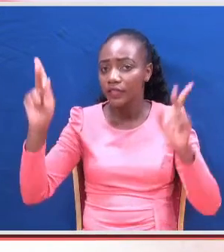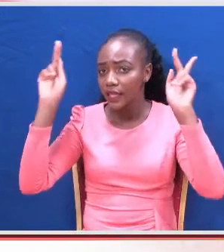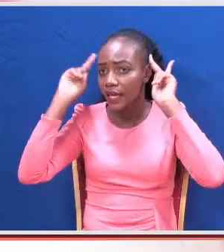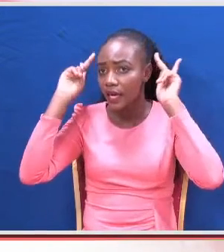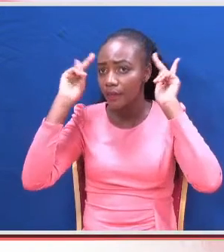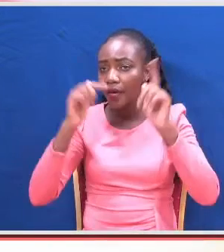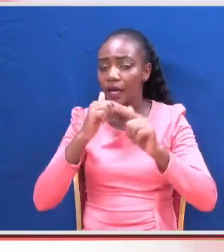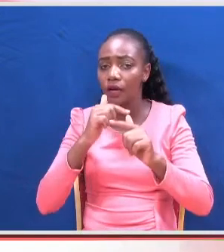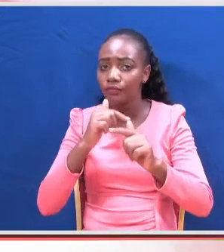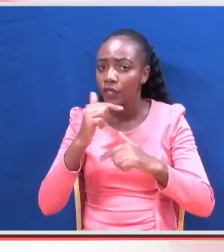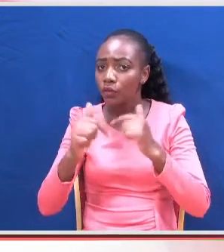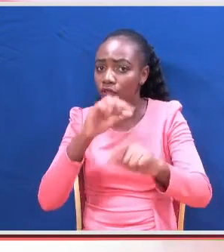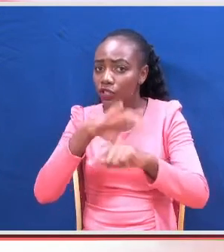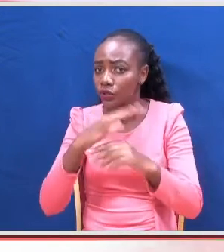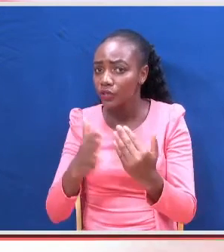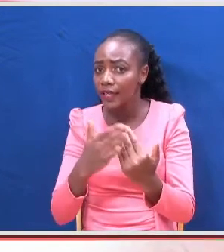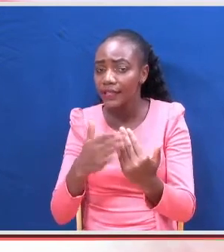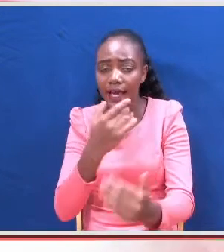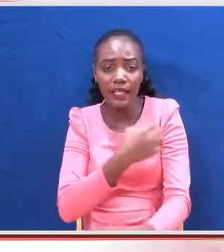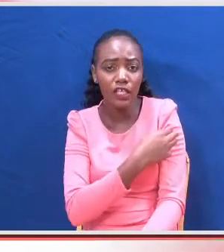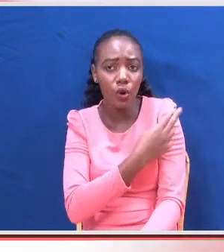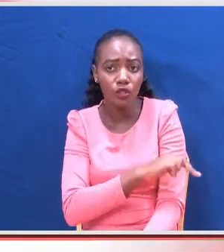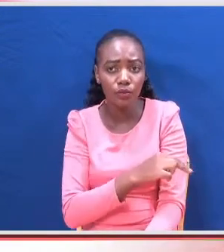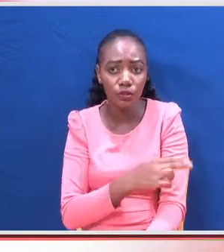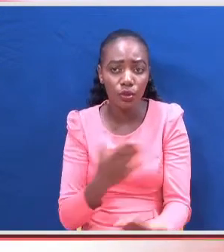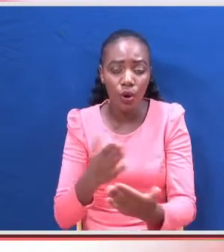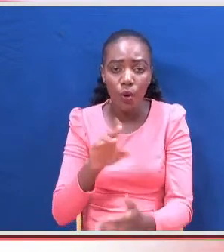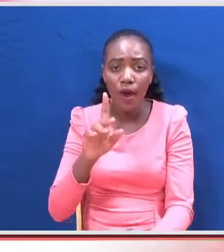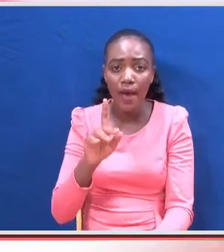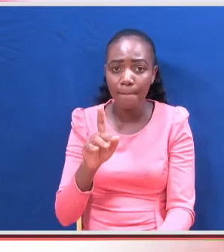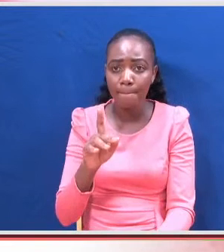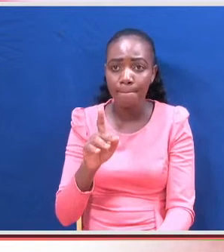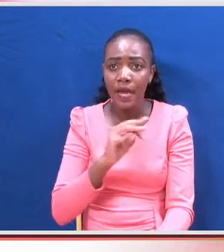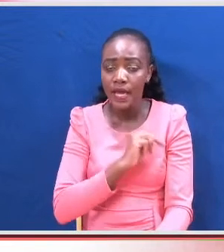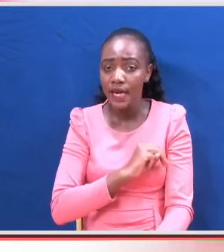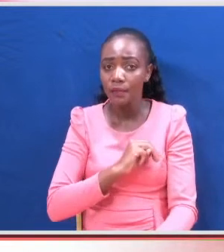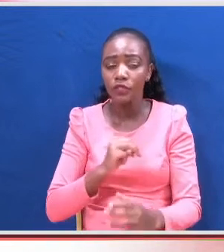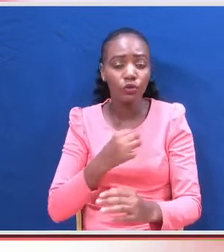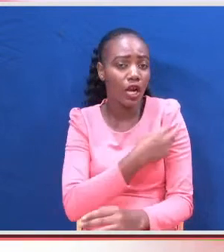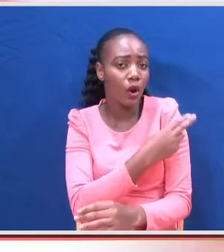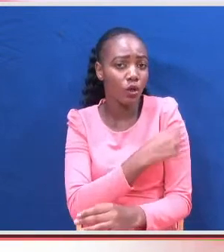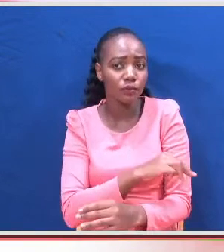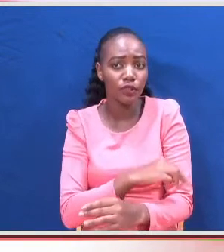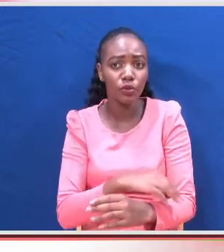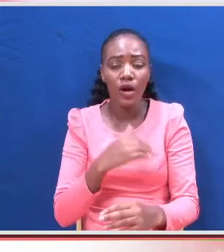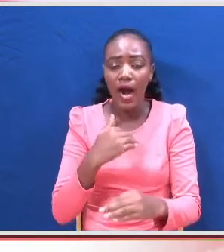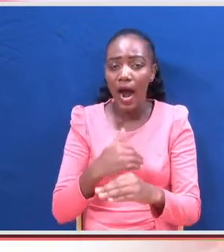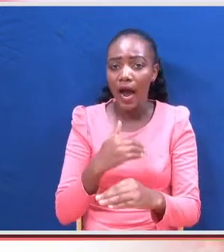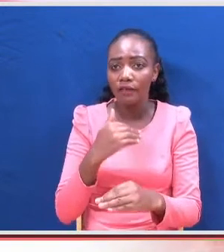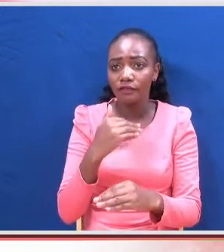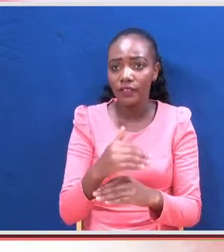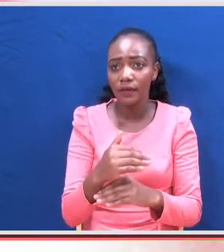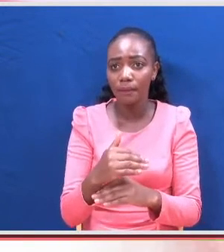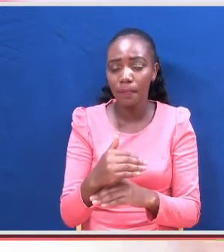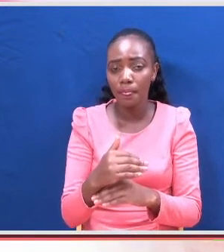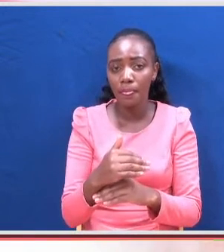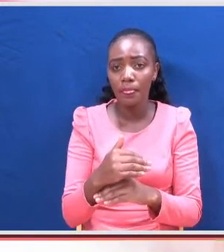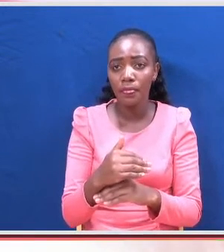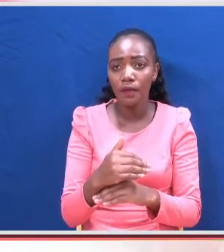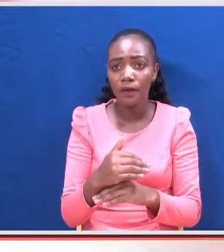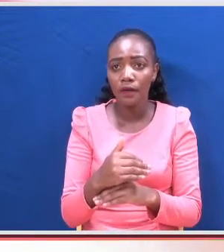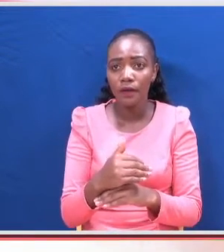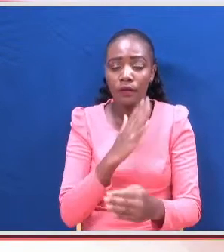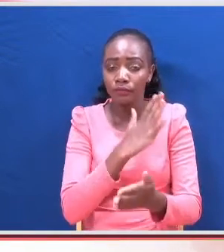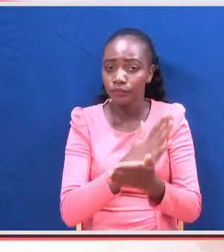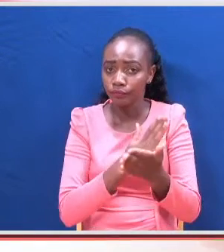anaendelea kuuguza majeraha katika hospitali ya Kimisheni ya Mukumu baada ya kushambuliwa na kukatwa mguu